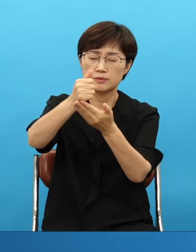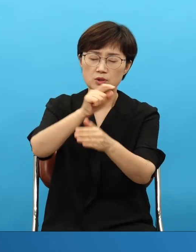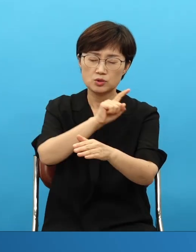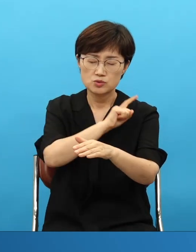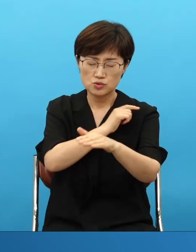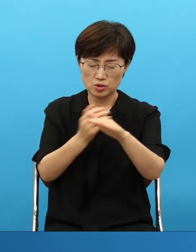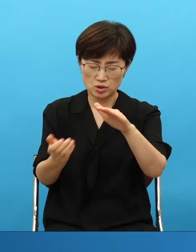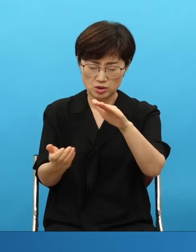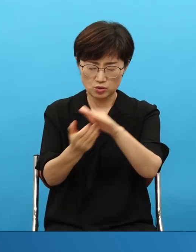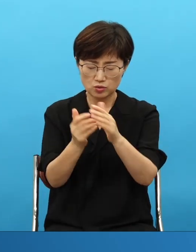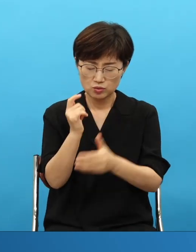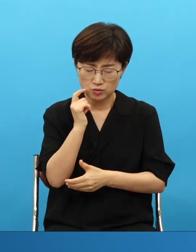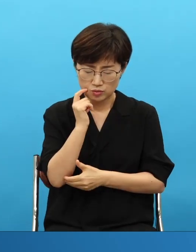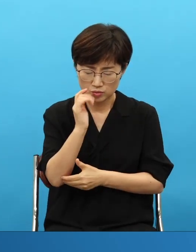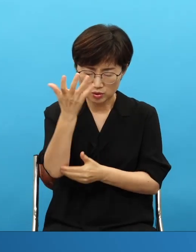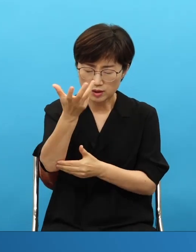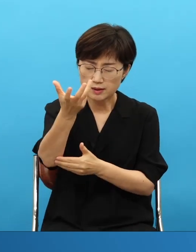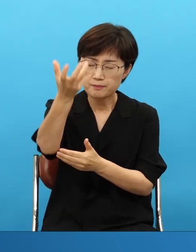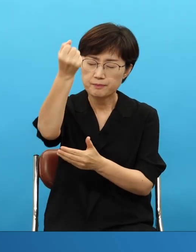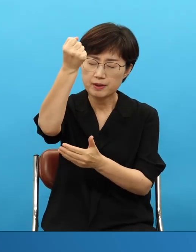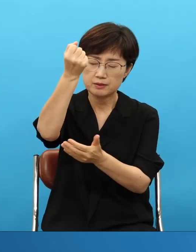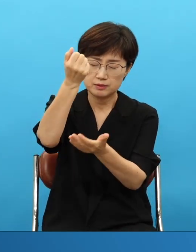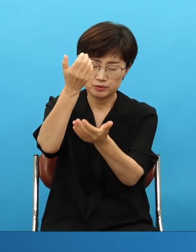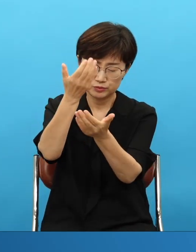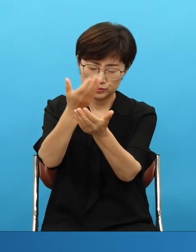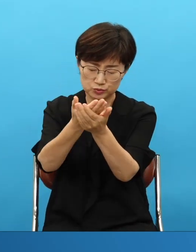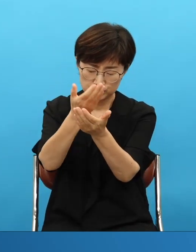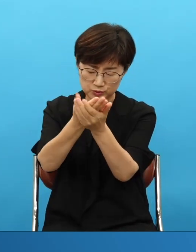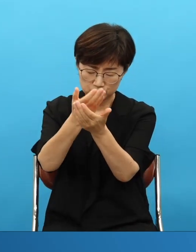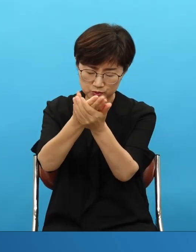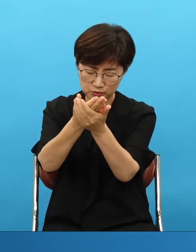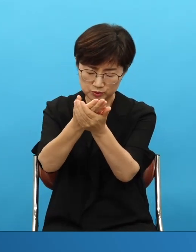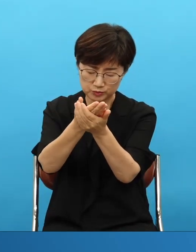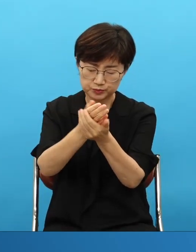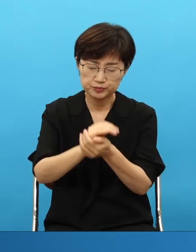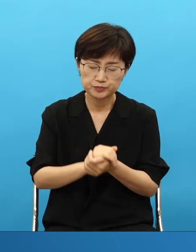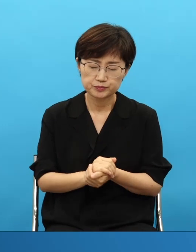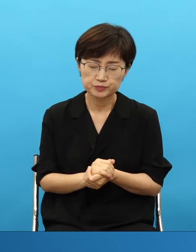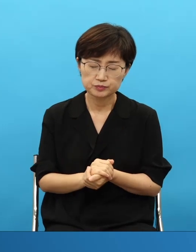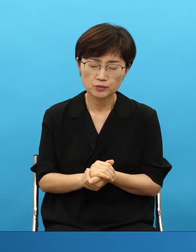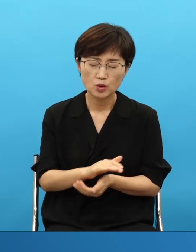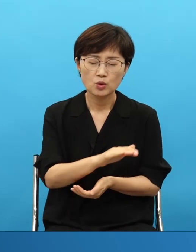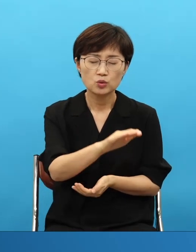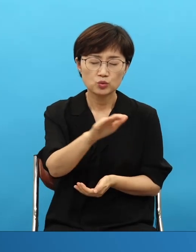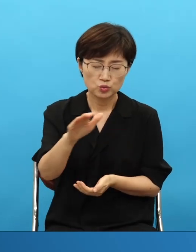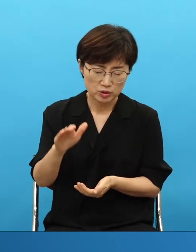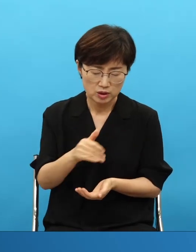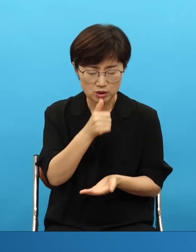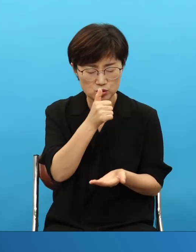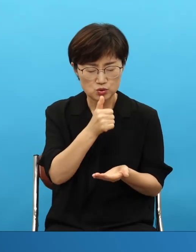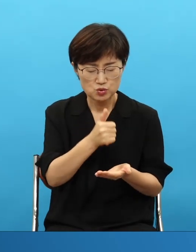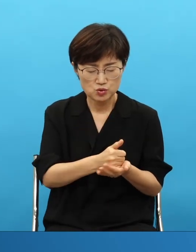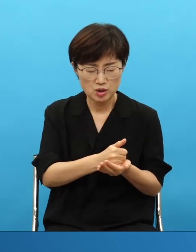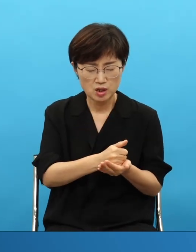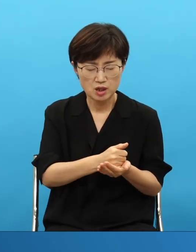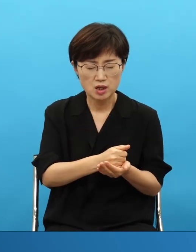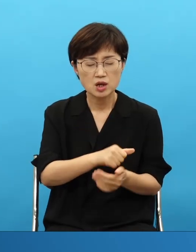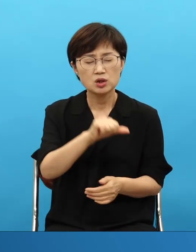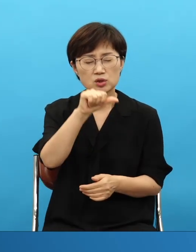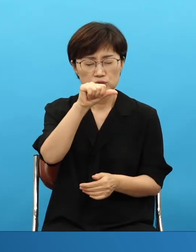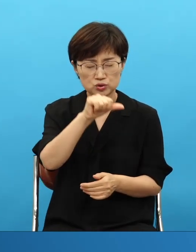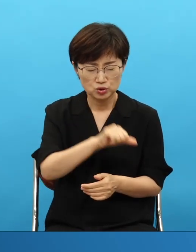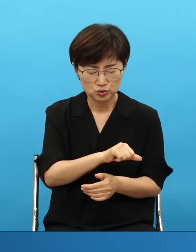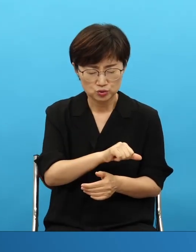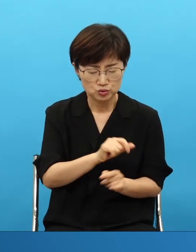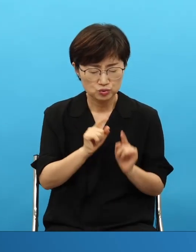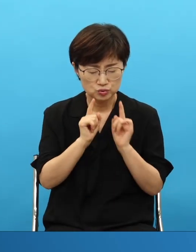받으시옵소서 愿圣三一的神得到最高的荣耀 우리를죄와저주와지옥의사망권세에서